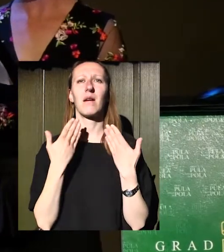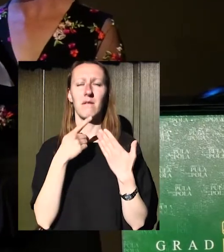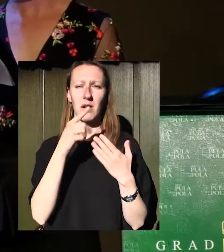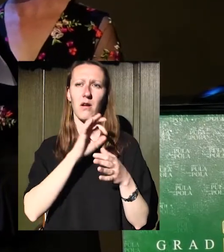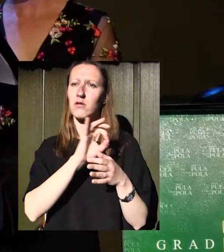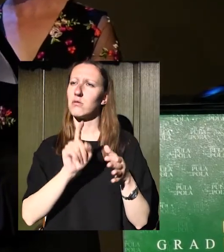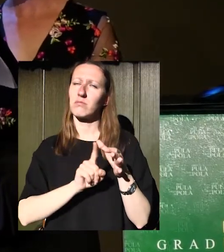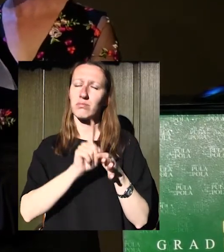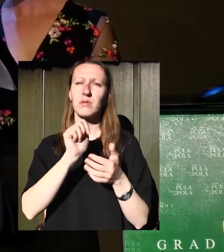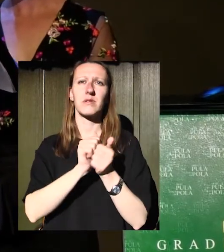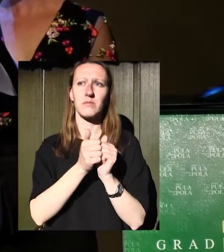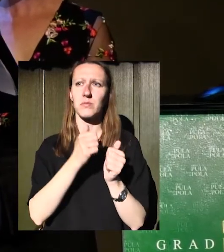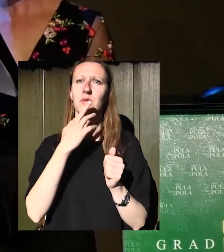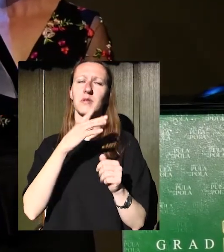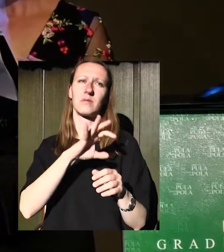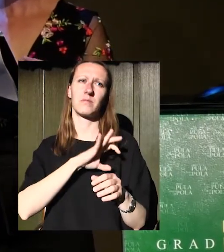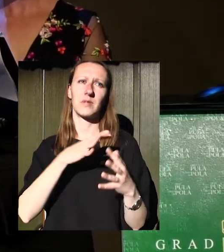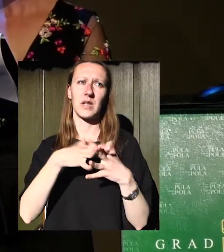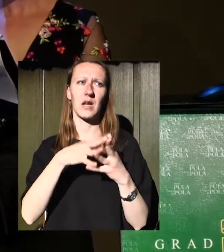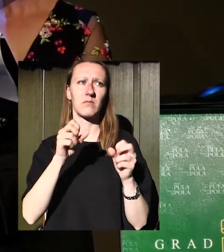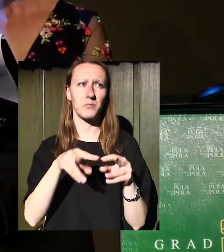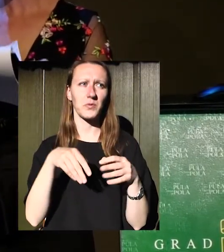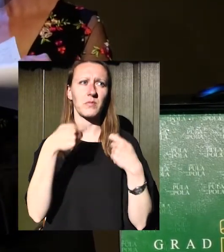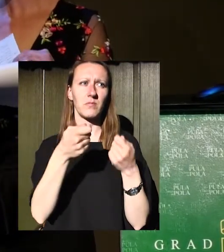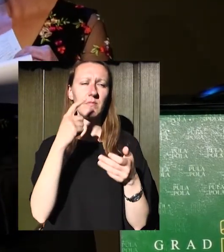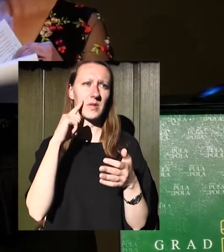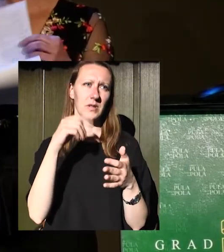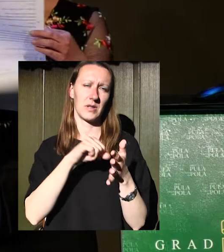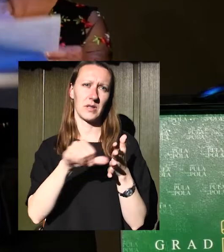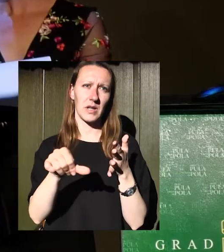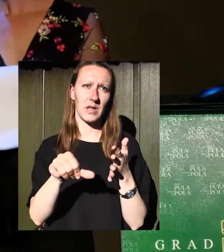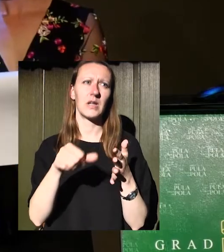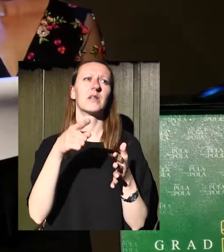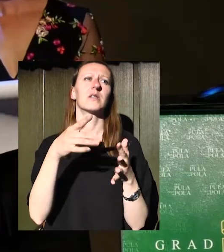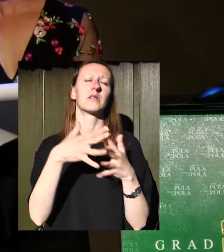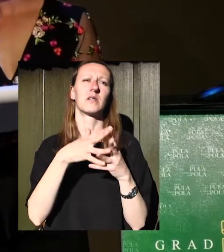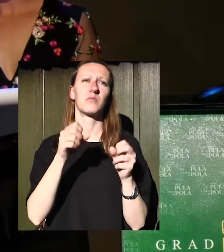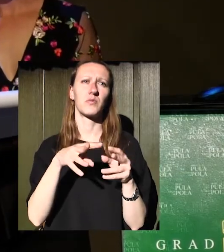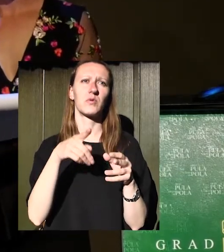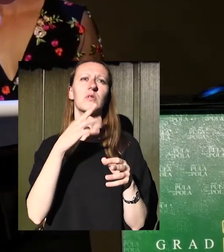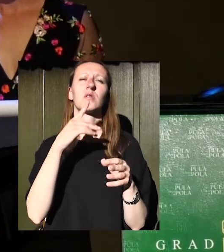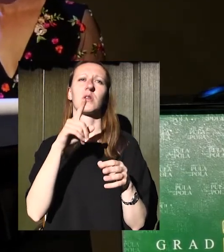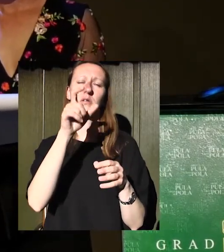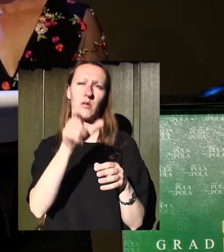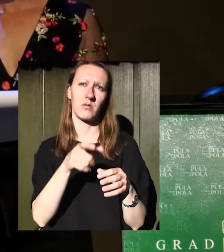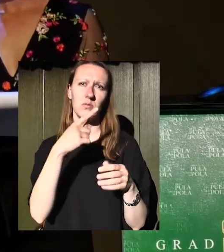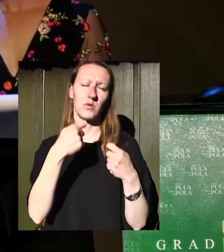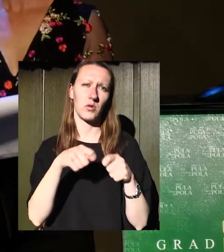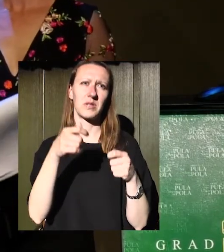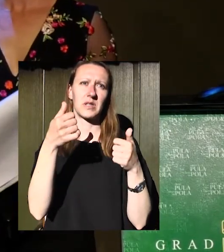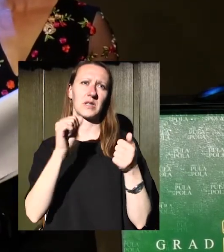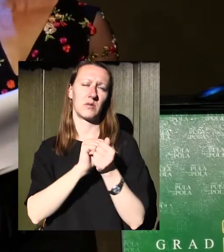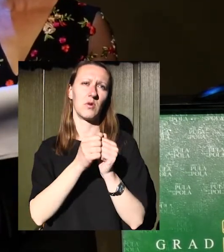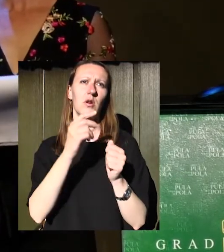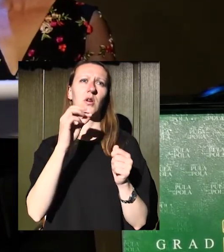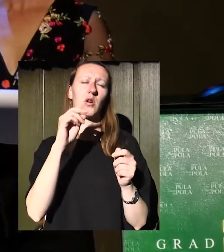agli eccellenti risultati nel campo dello sport con lo stemma della città di Pola, il Consiglio Municipale della città di Pola premia il judoka del club